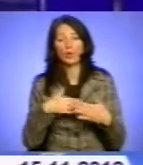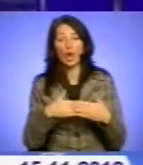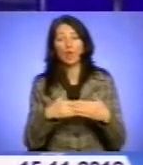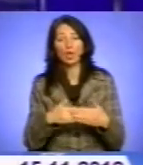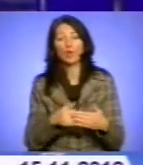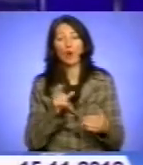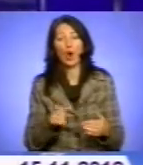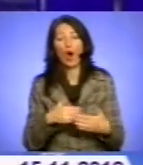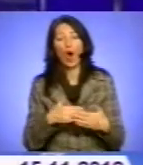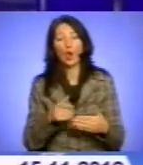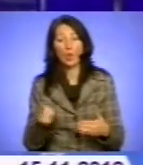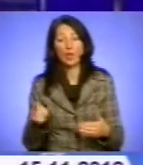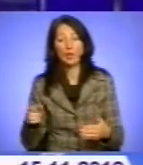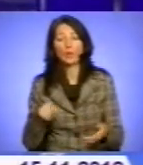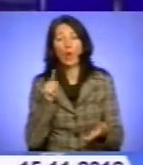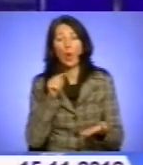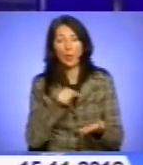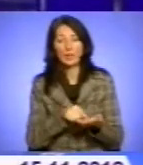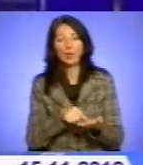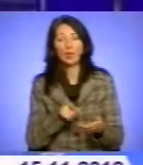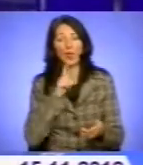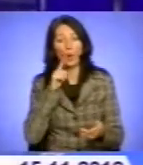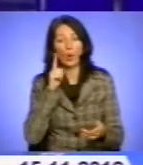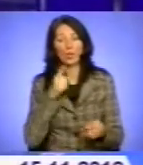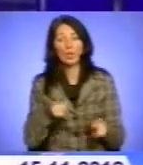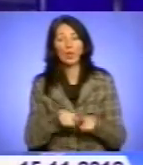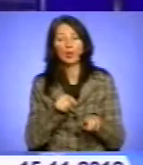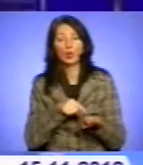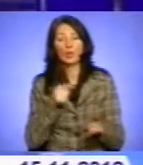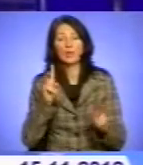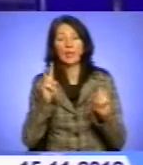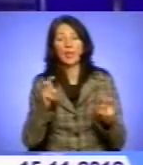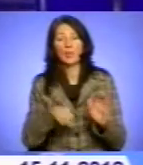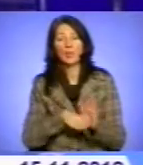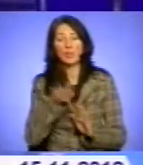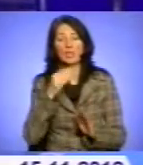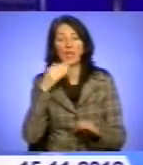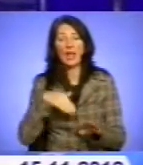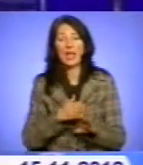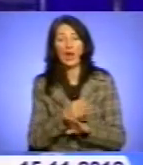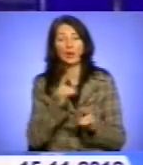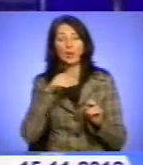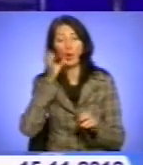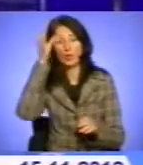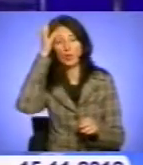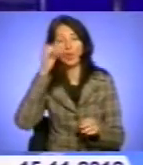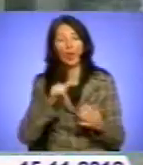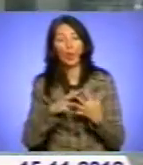молоді. Також Віктор Янукович торкнувся теми підвищення якості освіти у селах. Подробиці зустрічі у